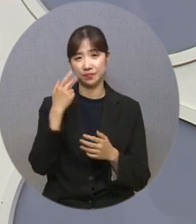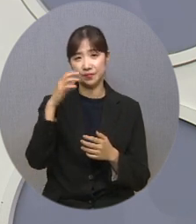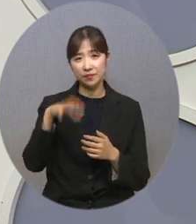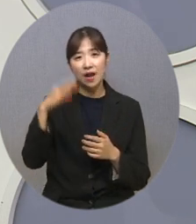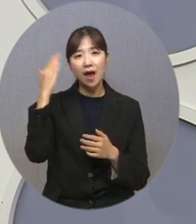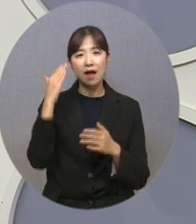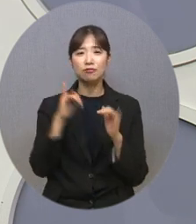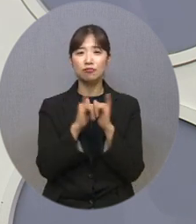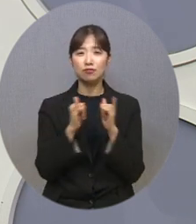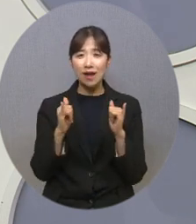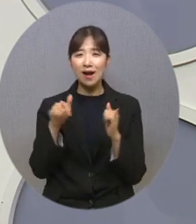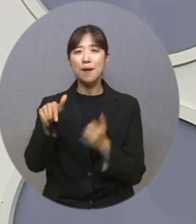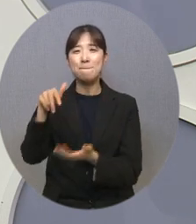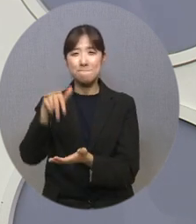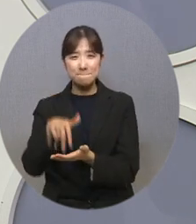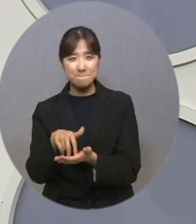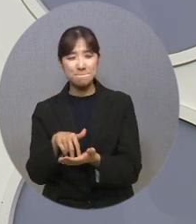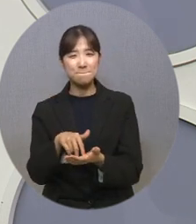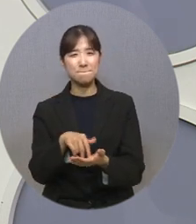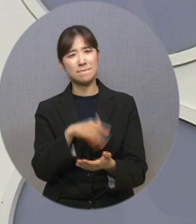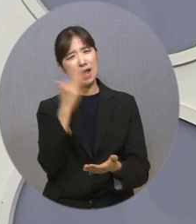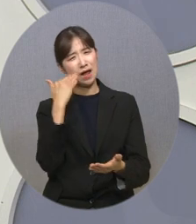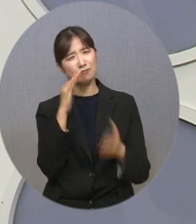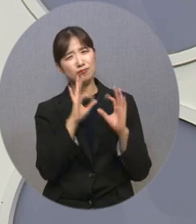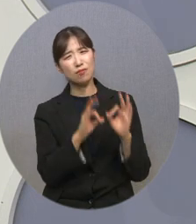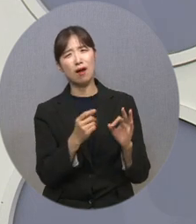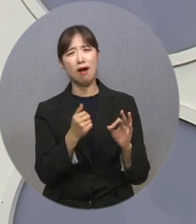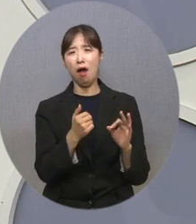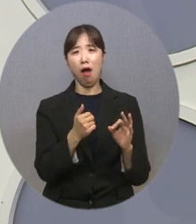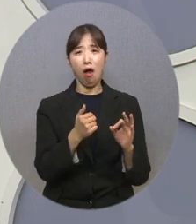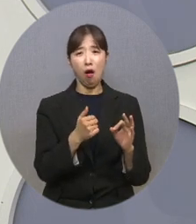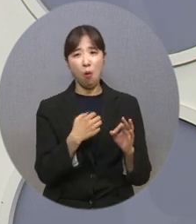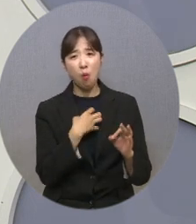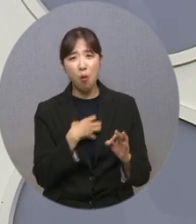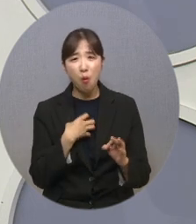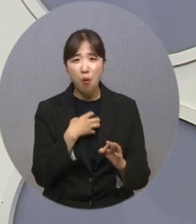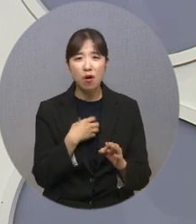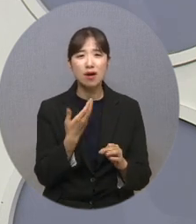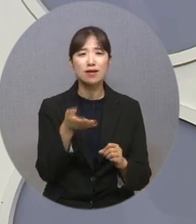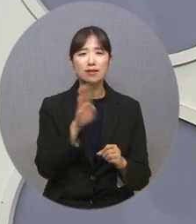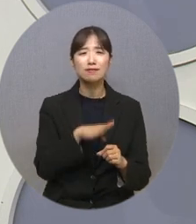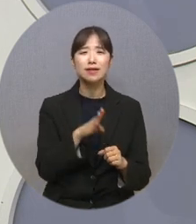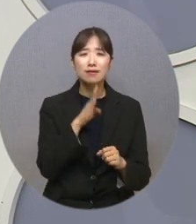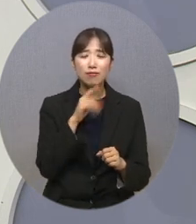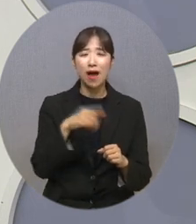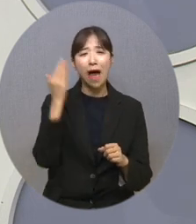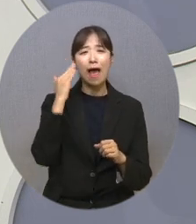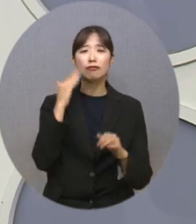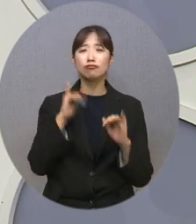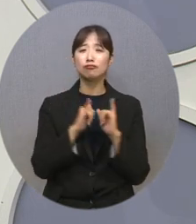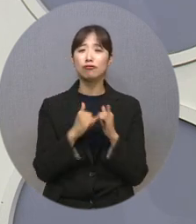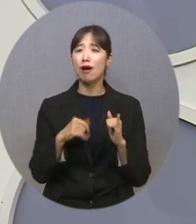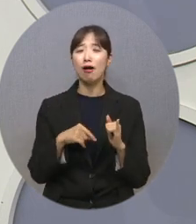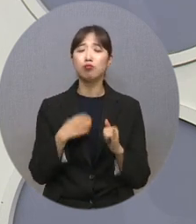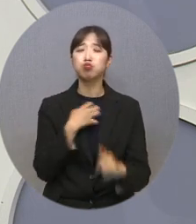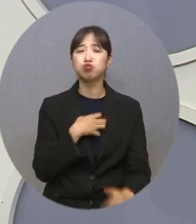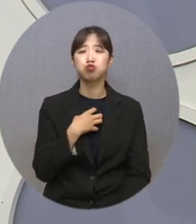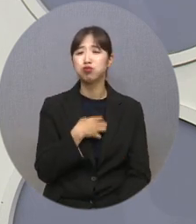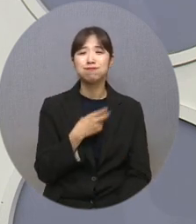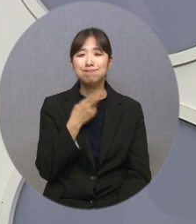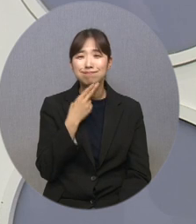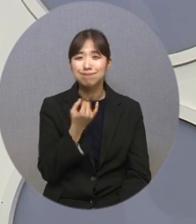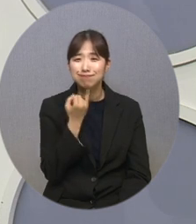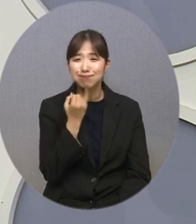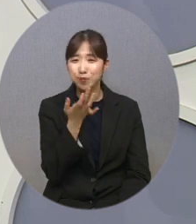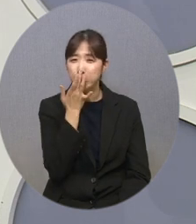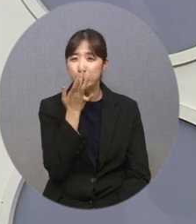미국에서 한인들이 바라보는 한국이 위태롭게 보이지만은 정작 우리 내국인 한국인들은 위태롭게 보이질 않잖아요.